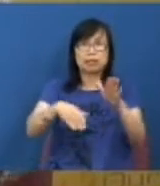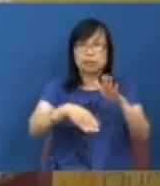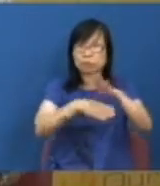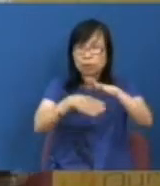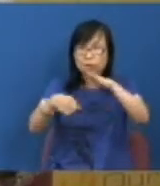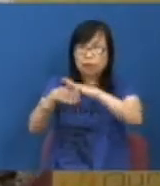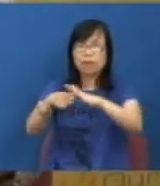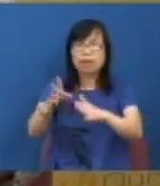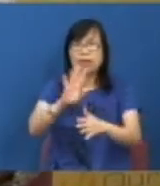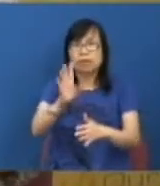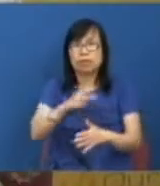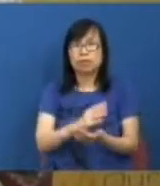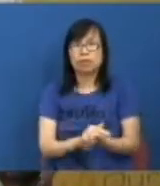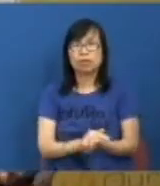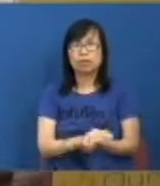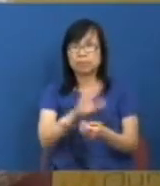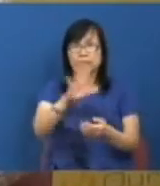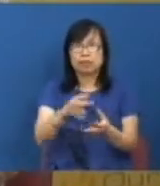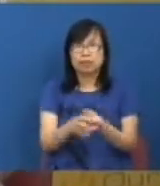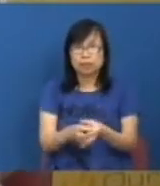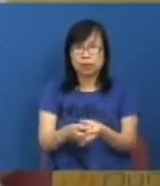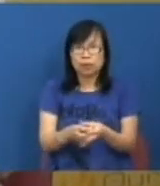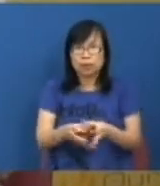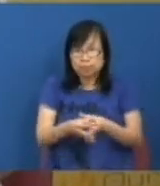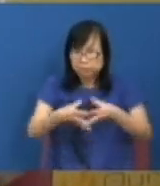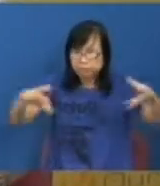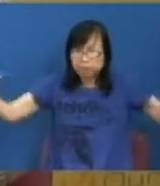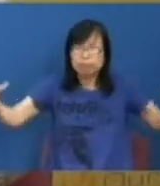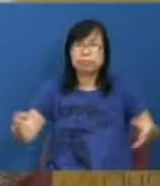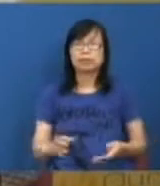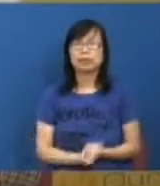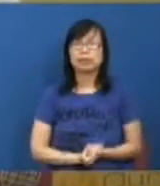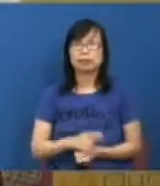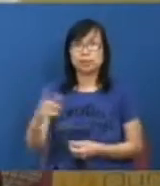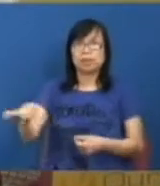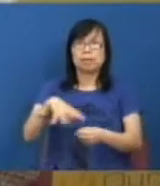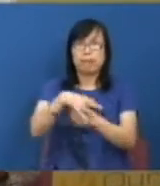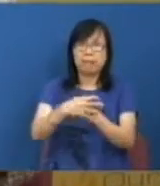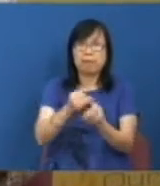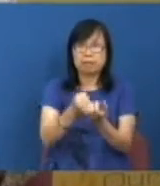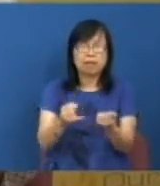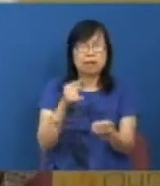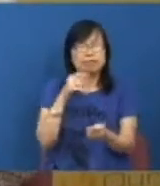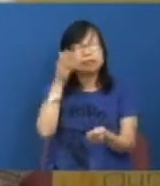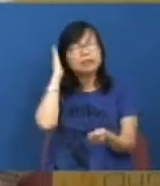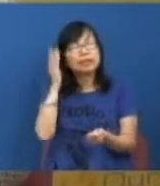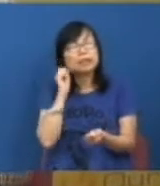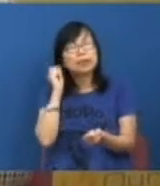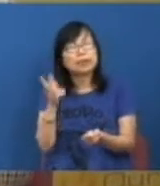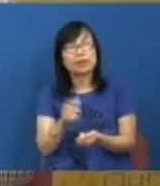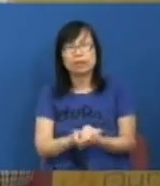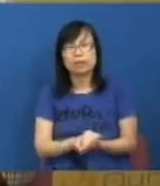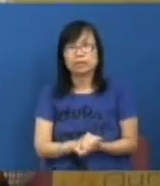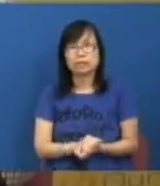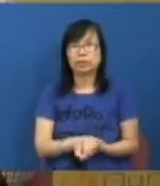荷量咧唔需要咁大。咁你知啦，而家我哋呢啲係嘛包生仔包賺錢嘅一啲同政府簽落嘅合約咧，即係